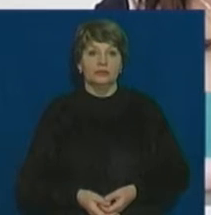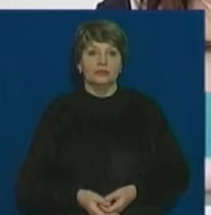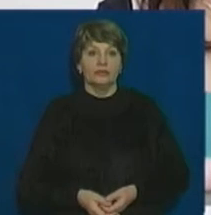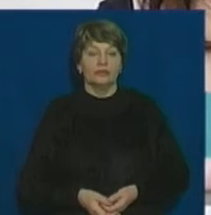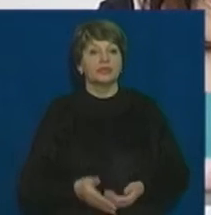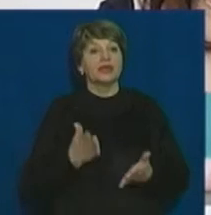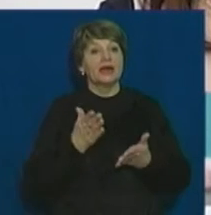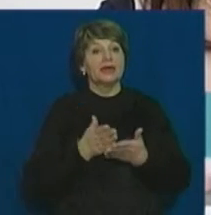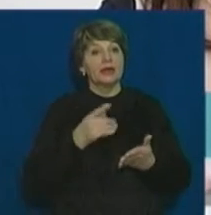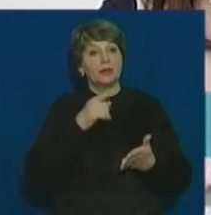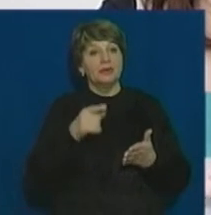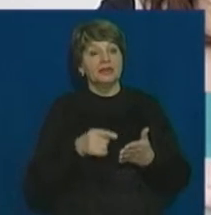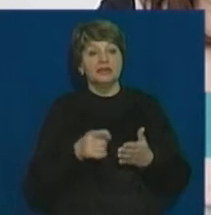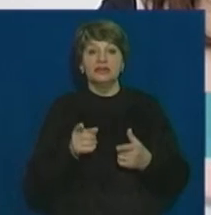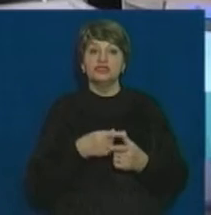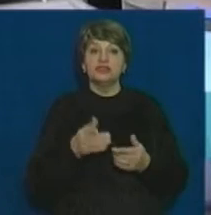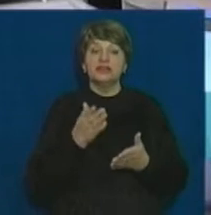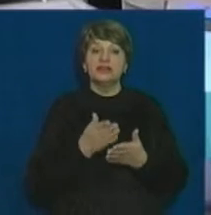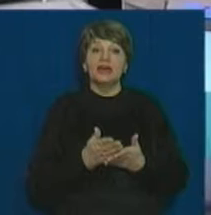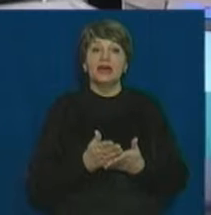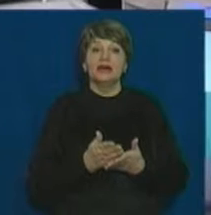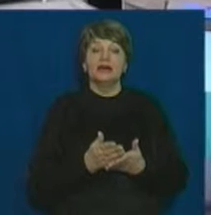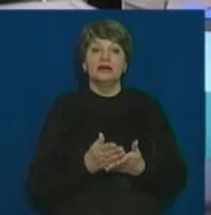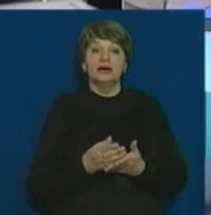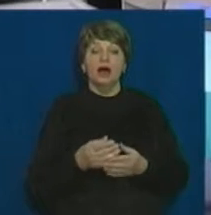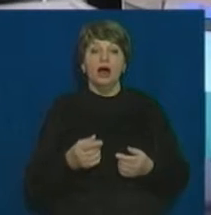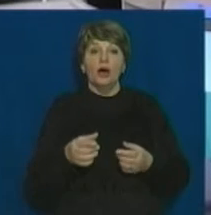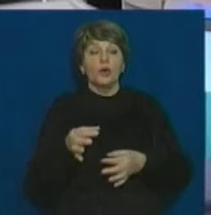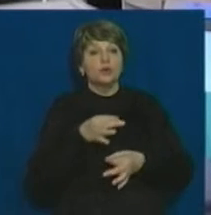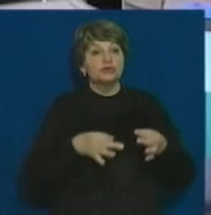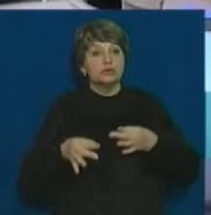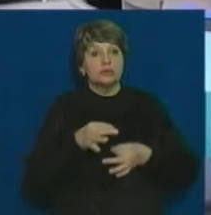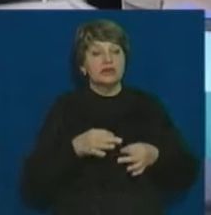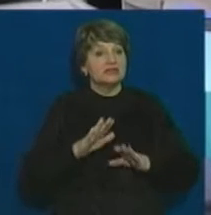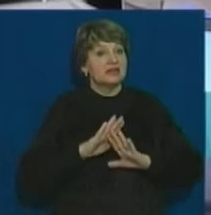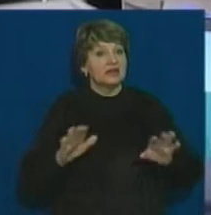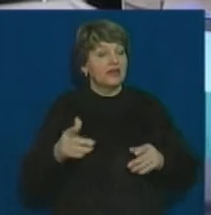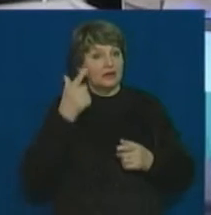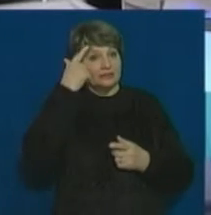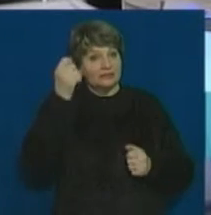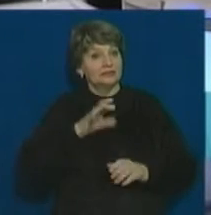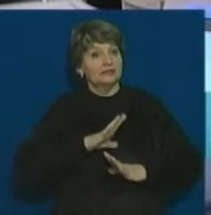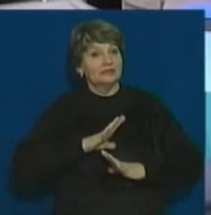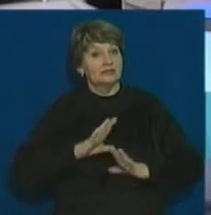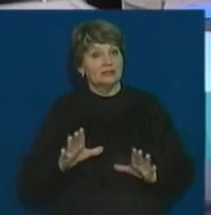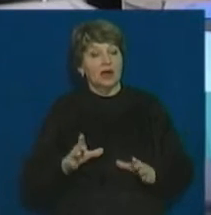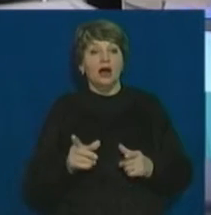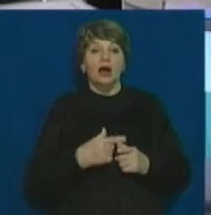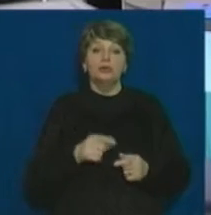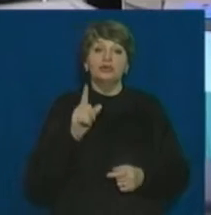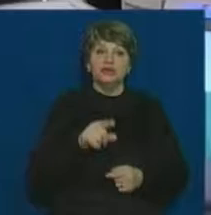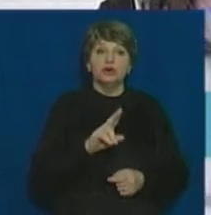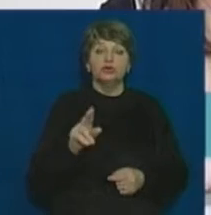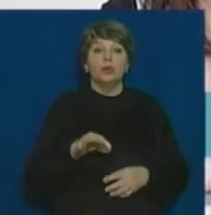Олександро, є питання, чи є публічна консультація неупередженою? Адже жителів міста можна там вмовити на певну відповідь, або ті, хто